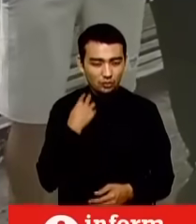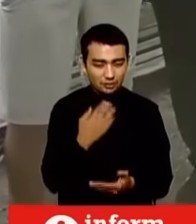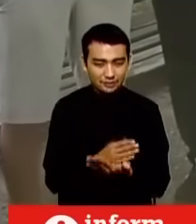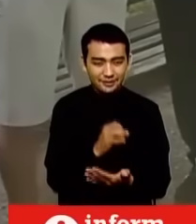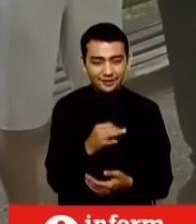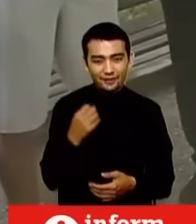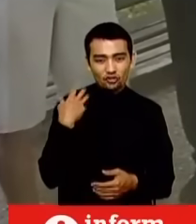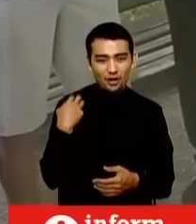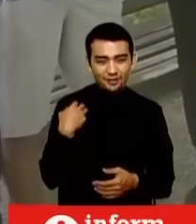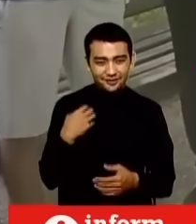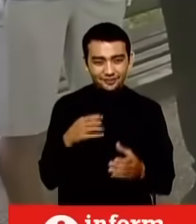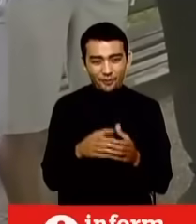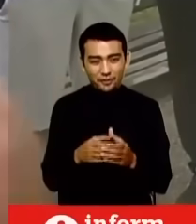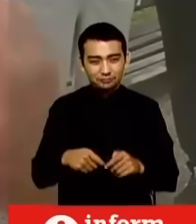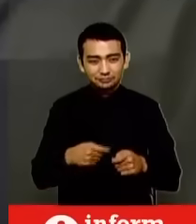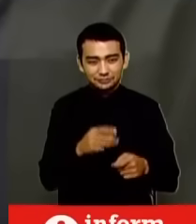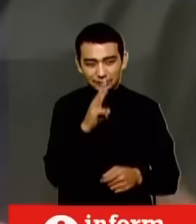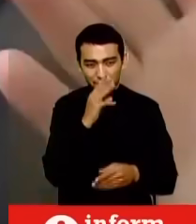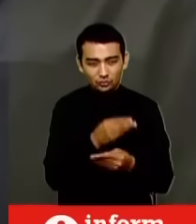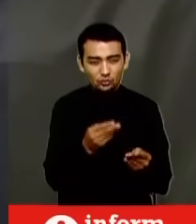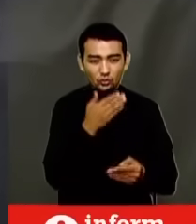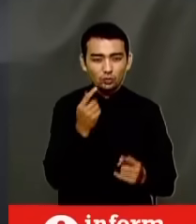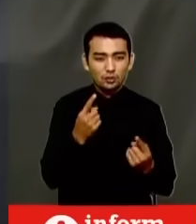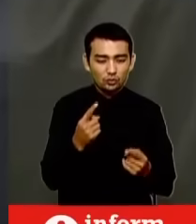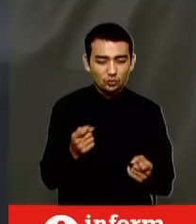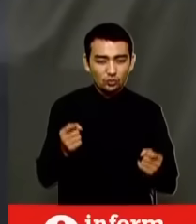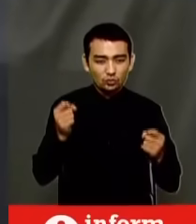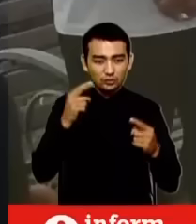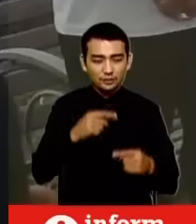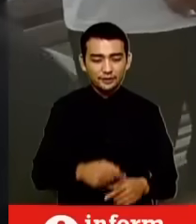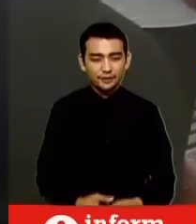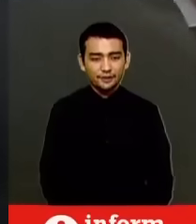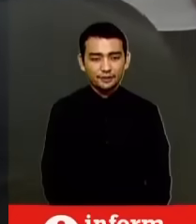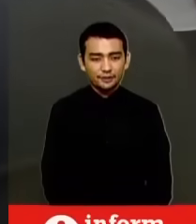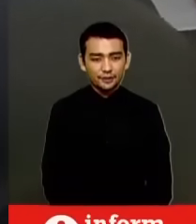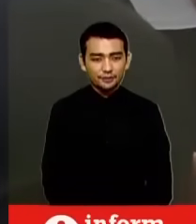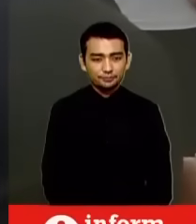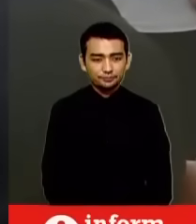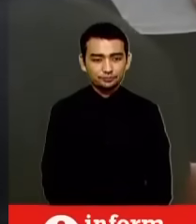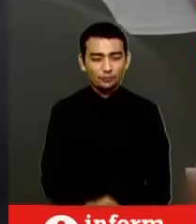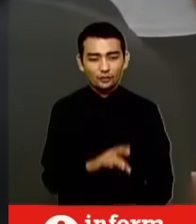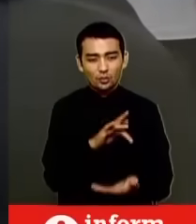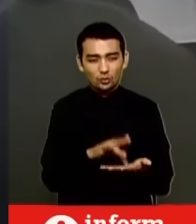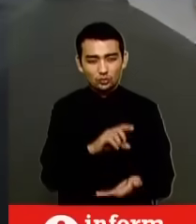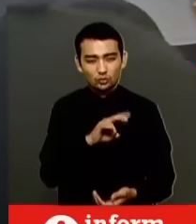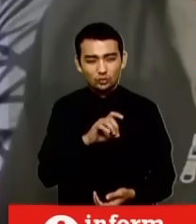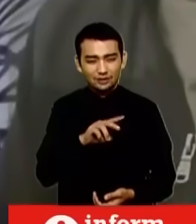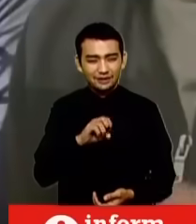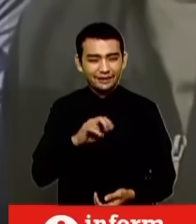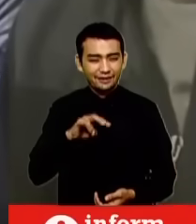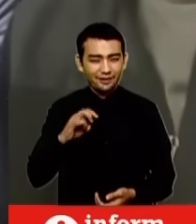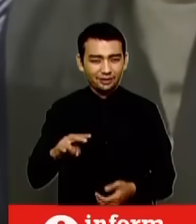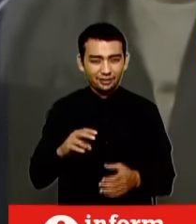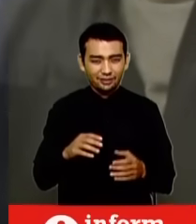басшылығы неге еңбекақы төлемей отыр? Мәселені өңірдегі тілшіміз тарқатады. Қаладағы Нұрлы Таң серіктестігінің